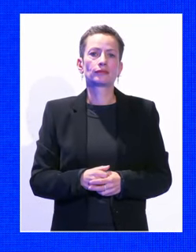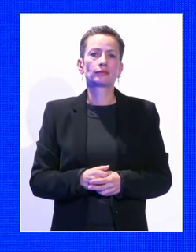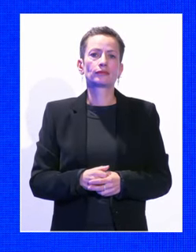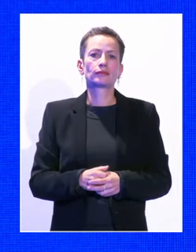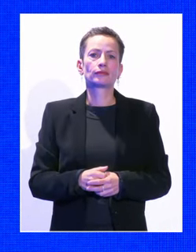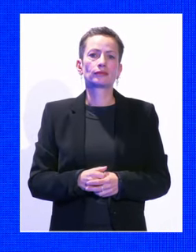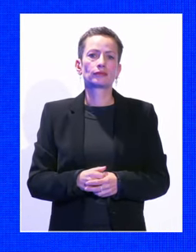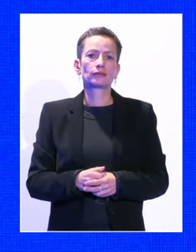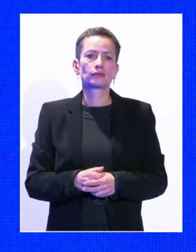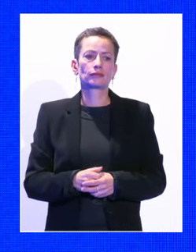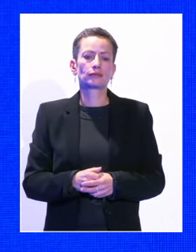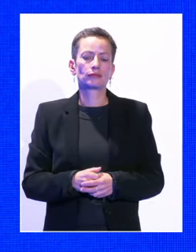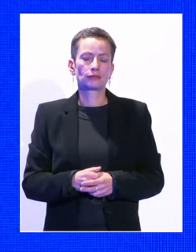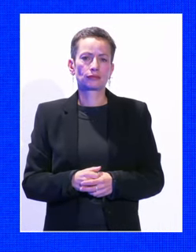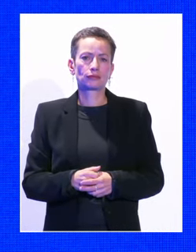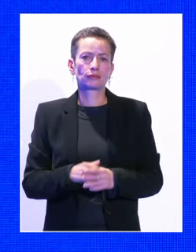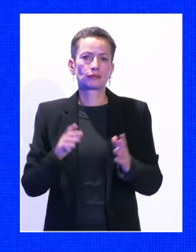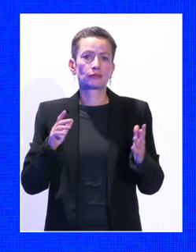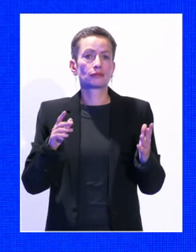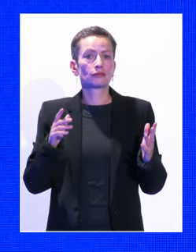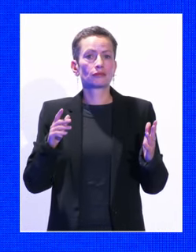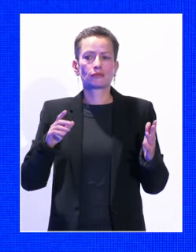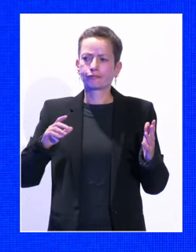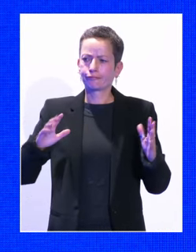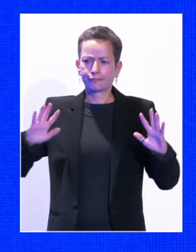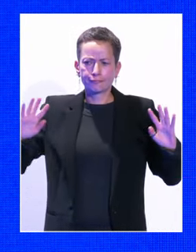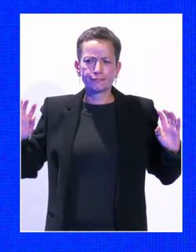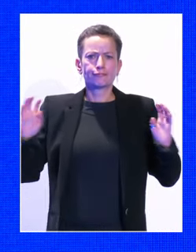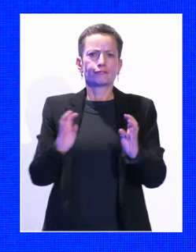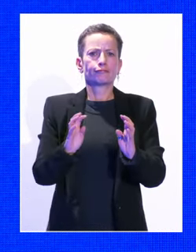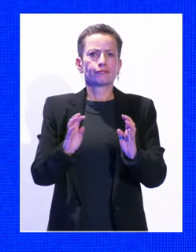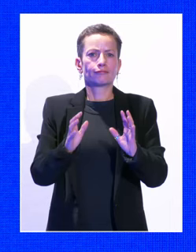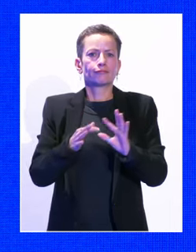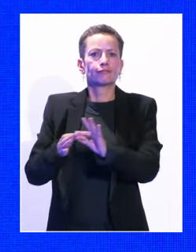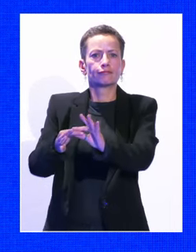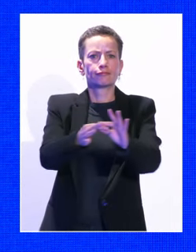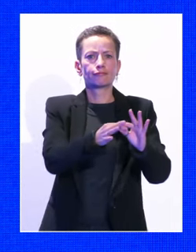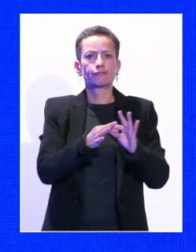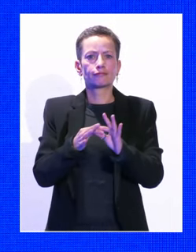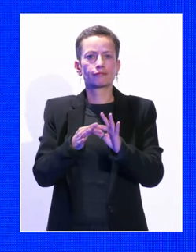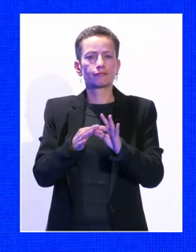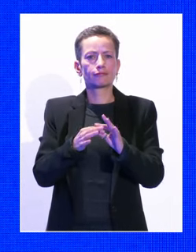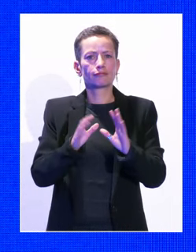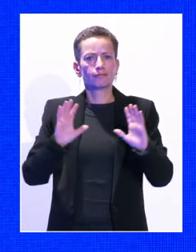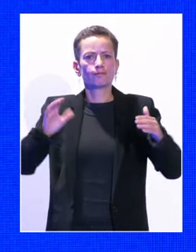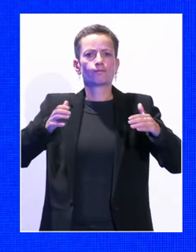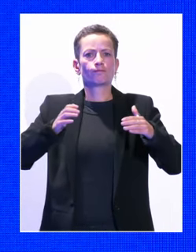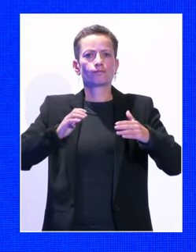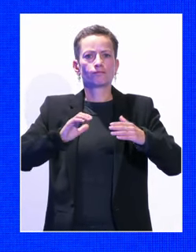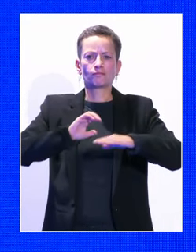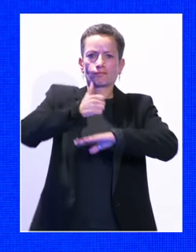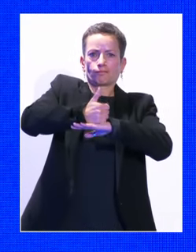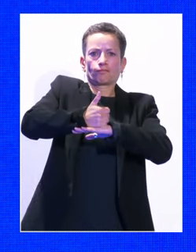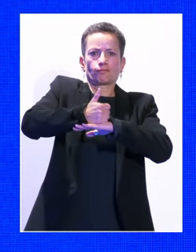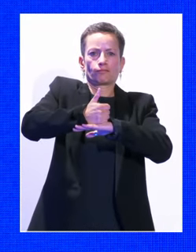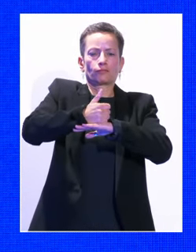capacité de se rassembler, de se fédérer, non pas une domination, mais une